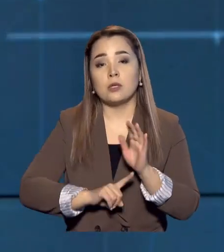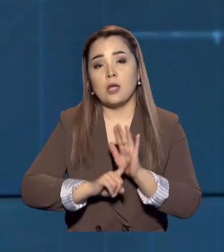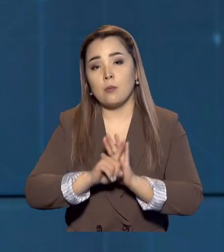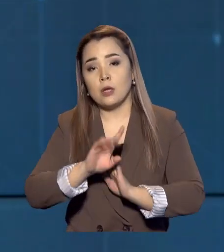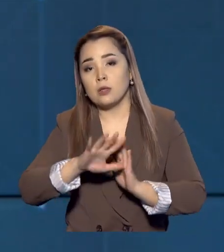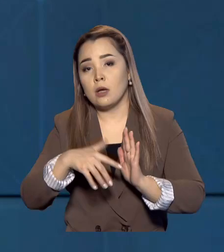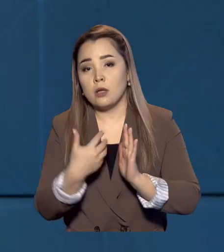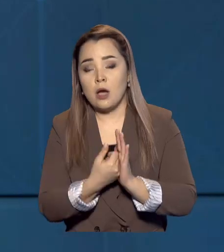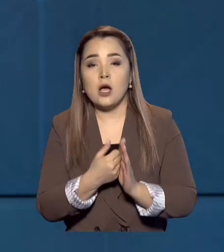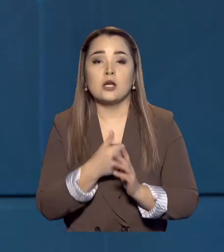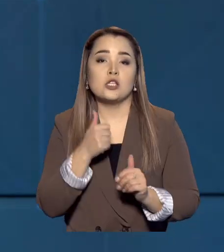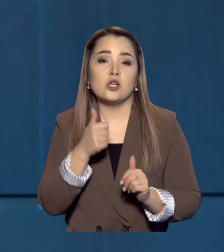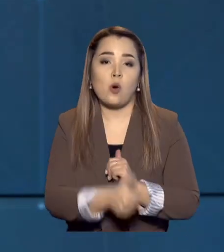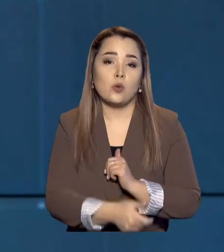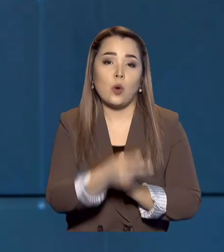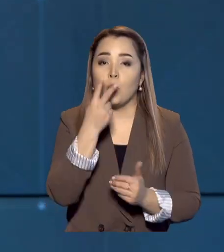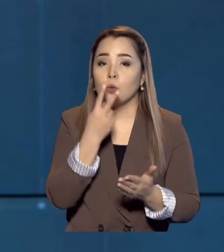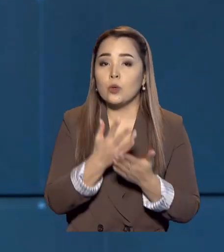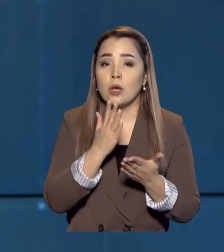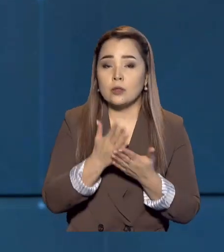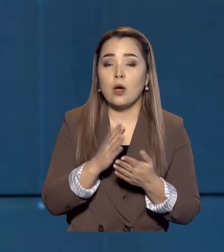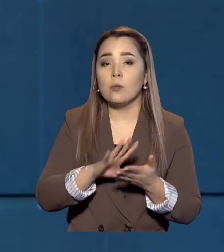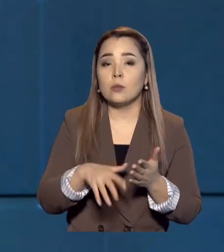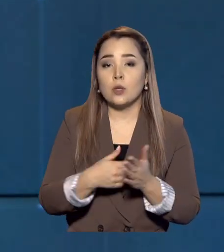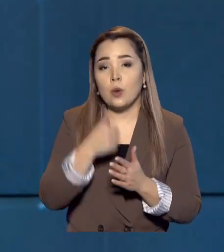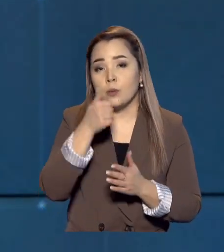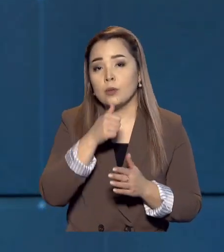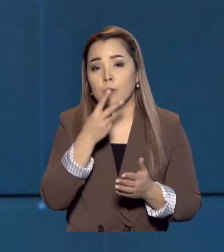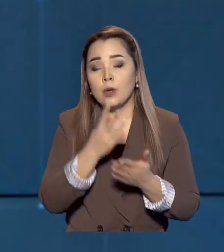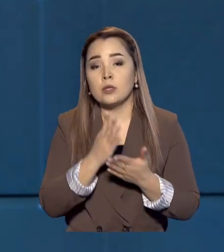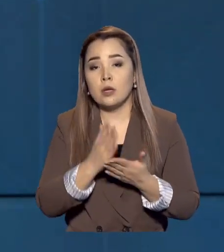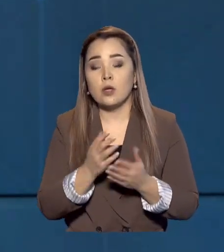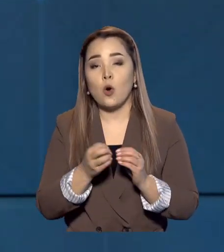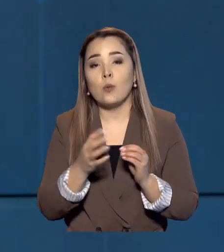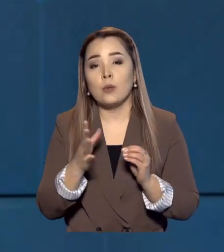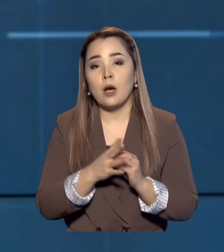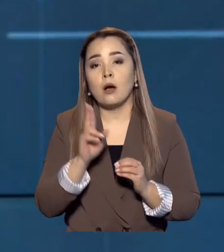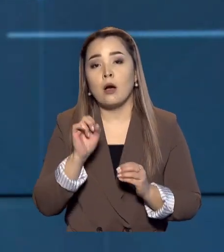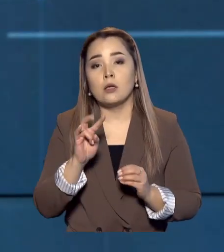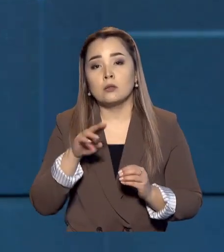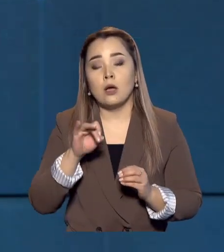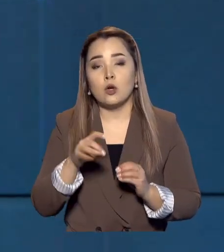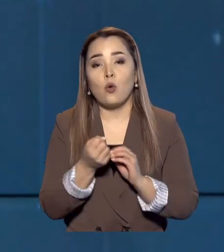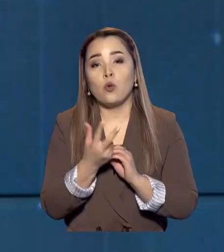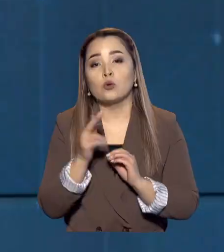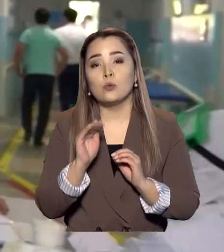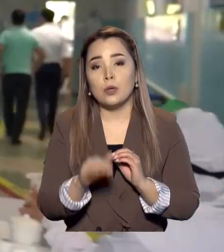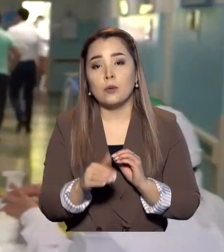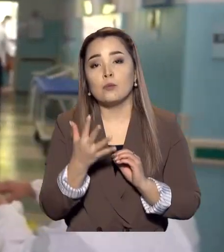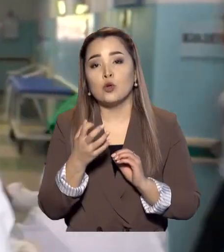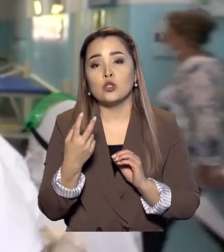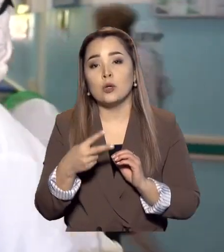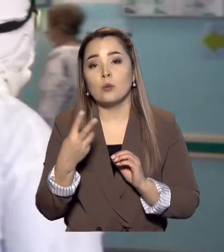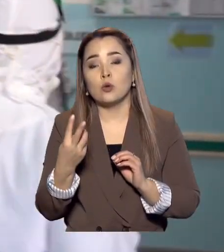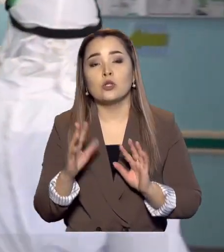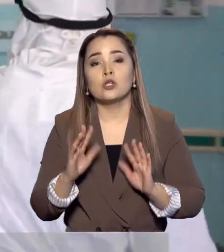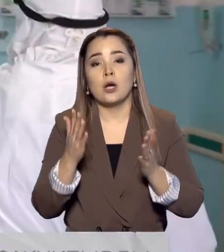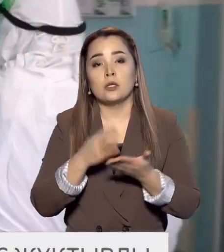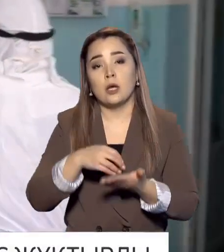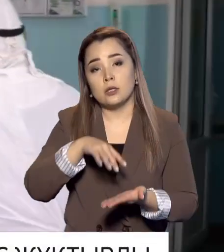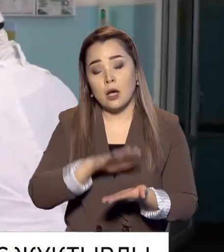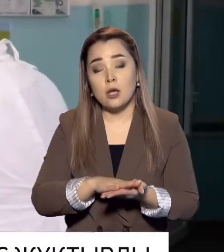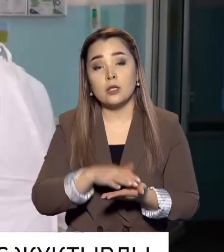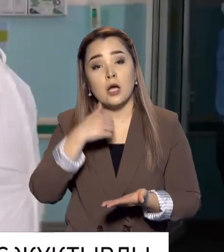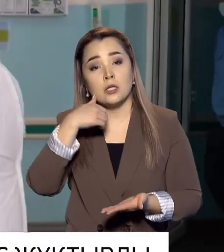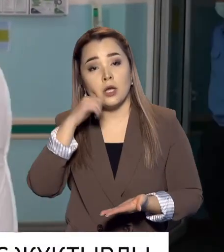басталғаннан бергі рекордтық көрсеткіш. Бұған дейін биыл 15-ші қаңтарда 13523 жағдай тіркелген еді. Індеттен